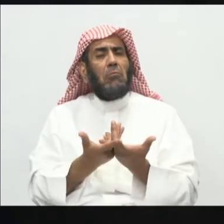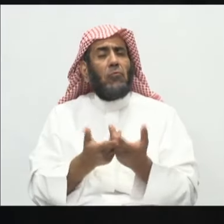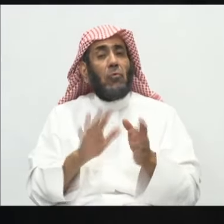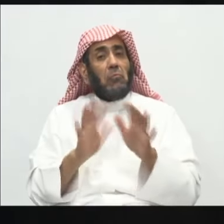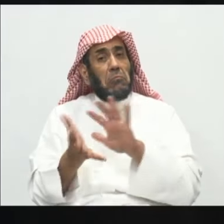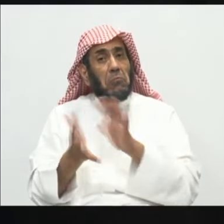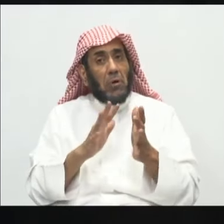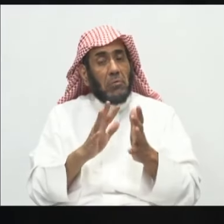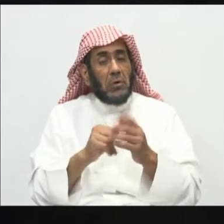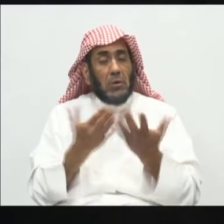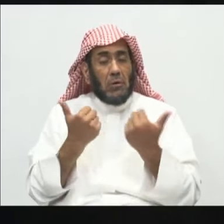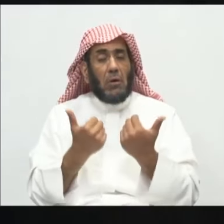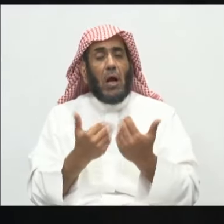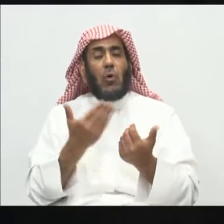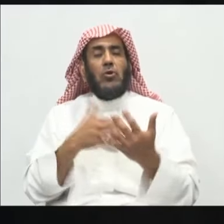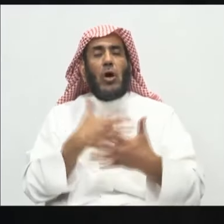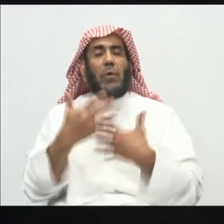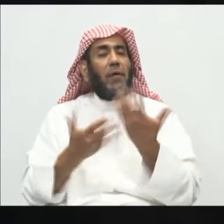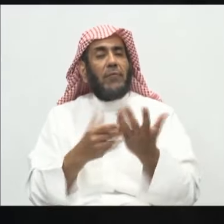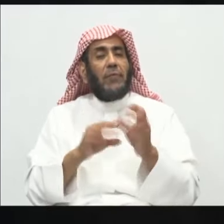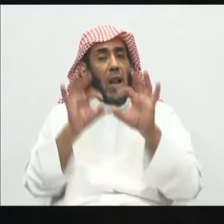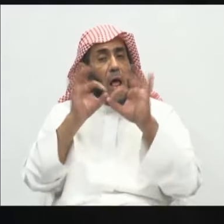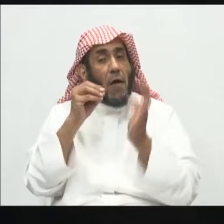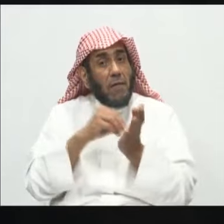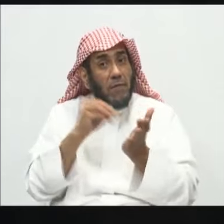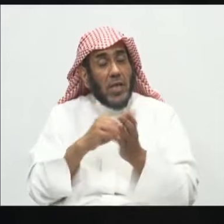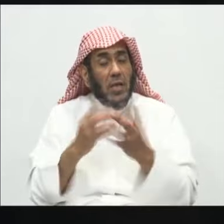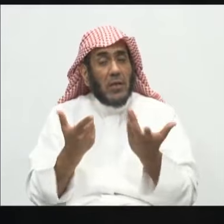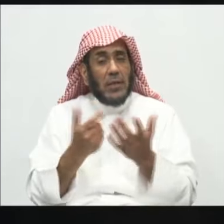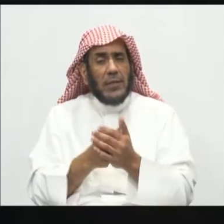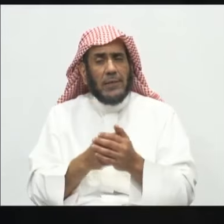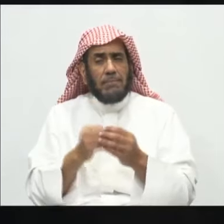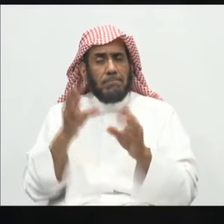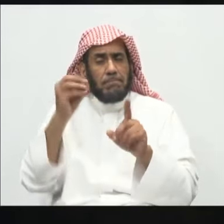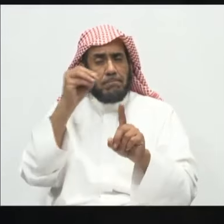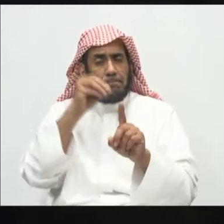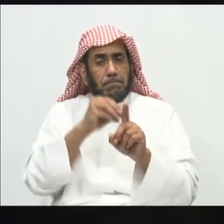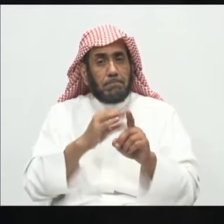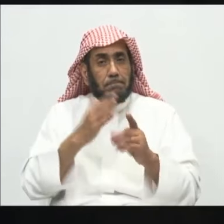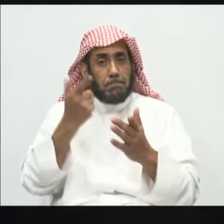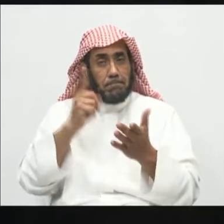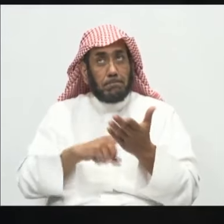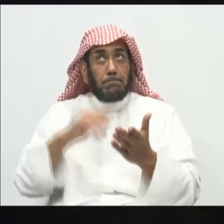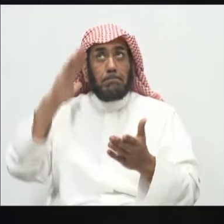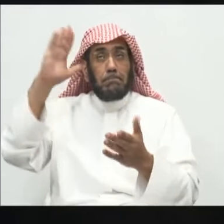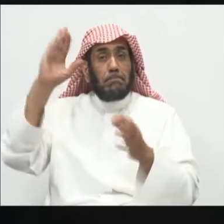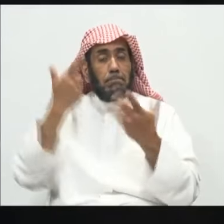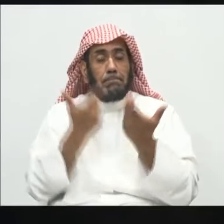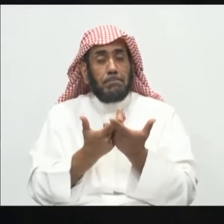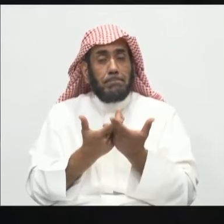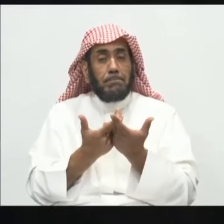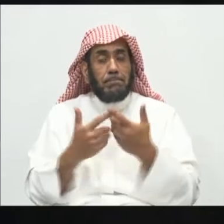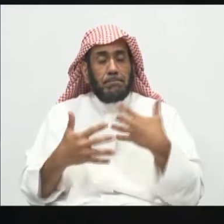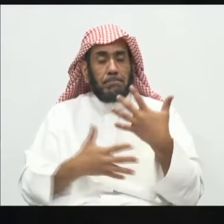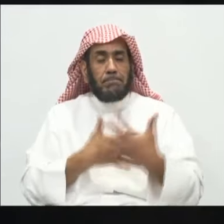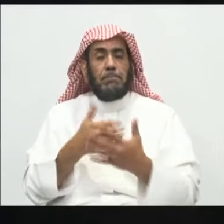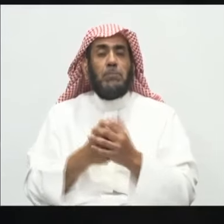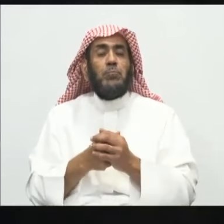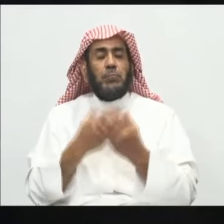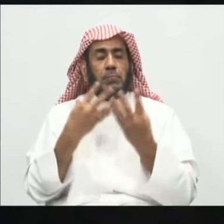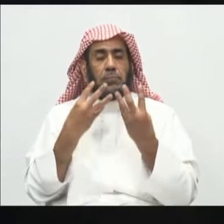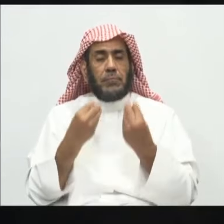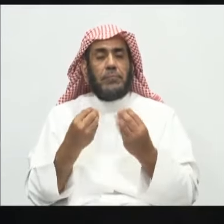ايضا ذكر ذلك والاجابه ولقد اتينا القمان الحكمه نشكر طيب